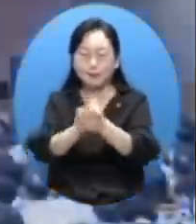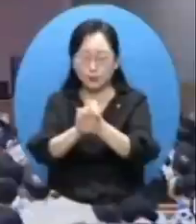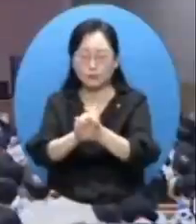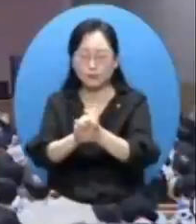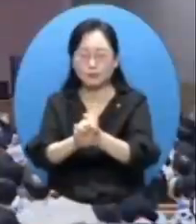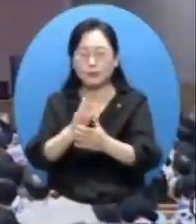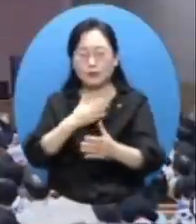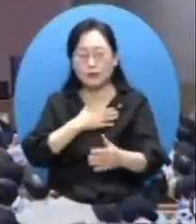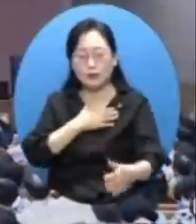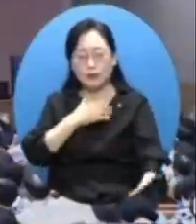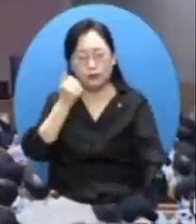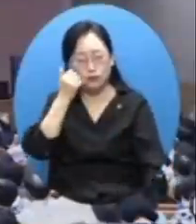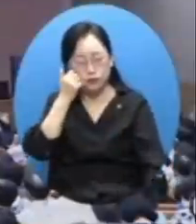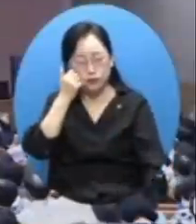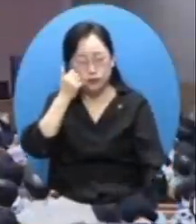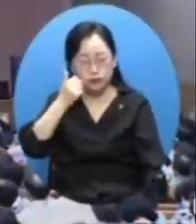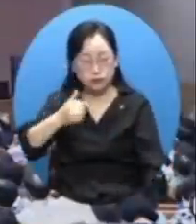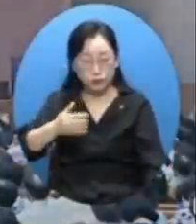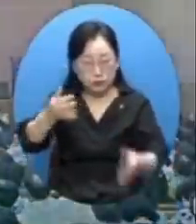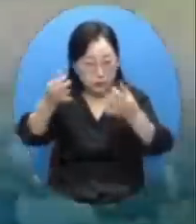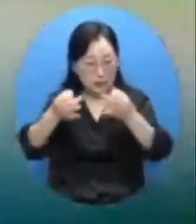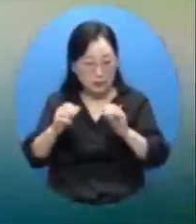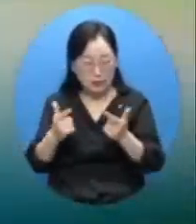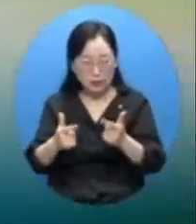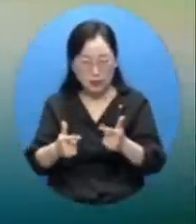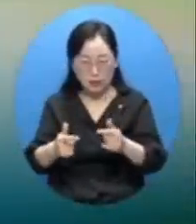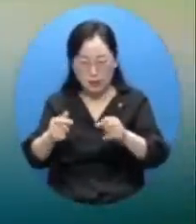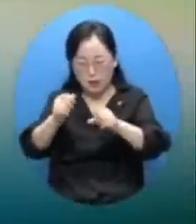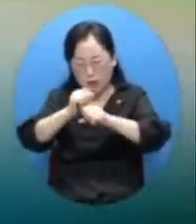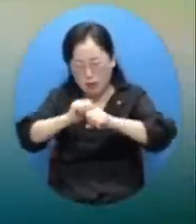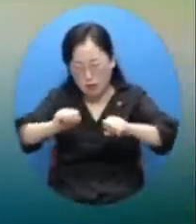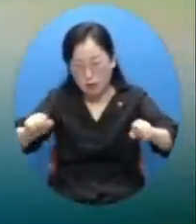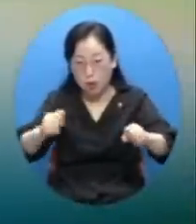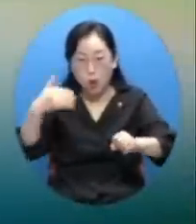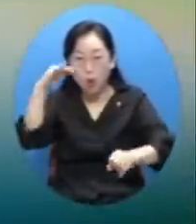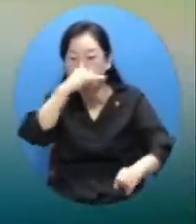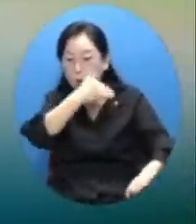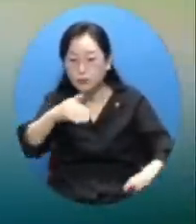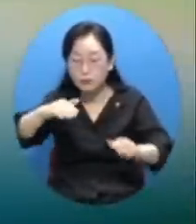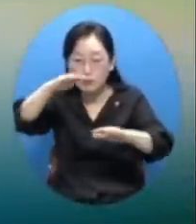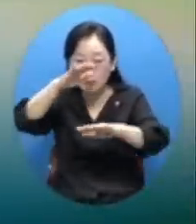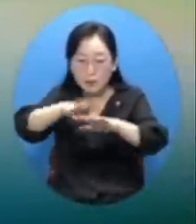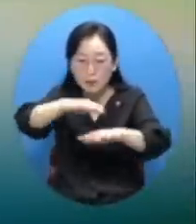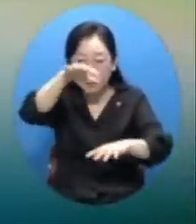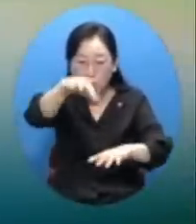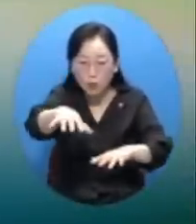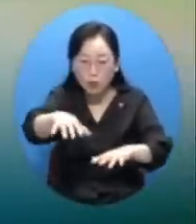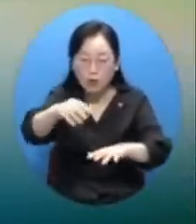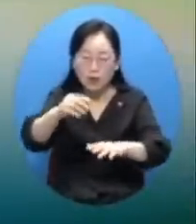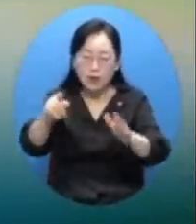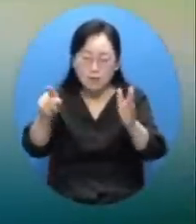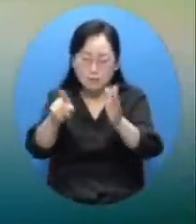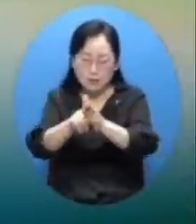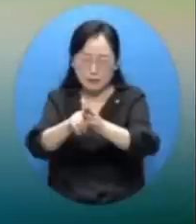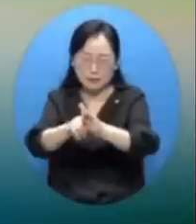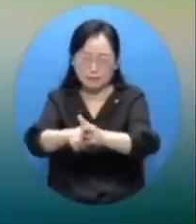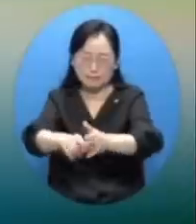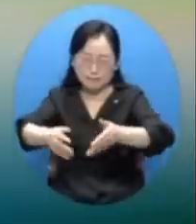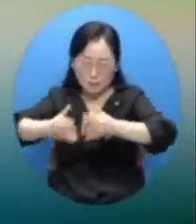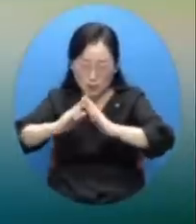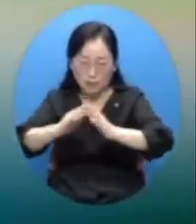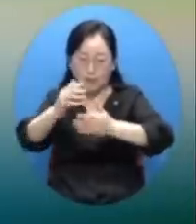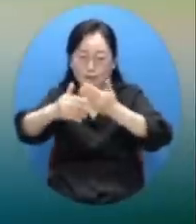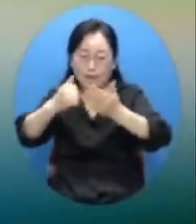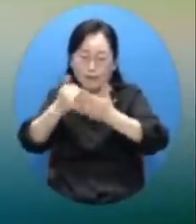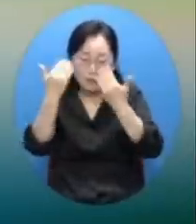나는 아무도 거들떠보지 않던 중국의 허허로운 옥수밭에 믿음의 깃발을 꽂고 이곳에 하나님을 위한 학교를 세우게 해달라고